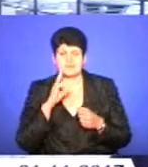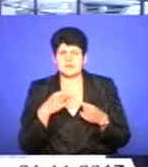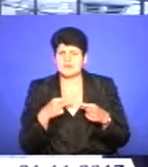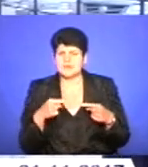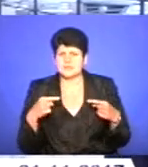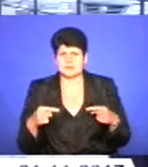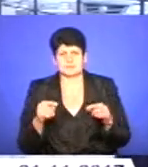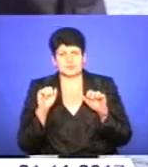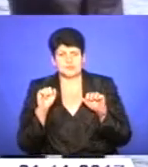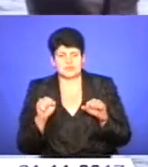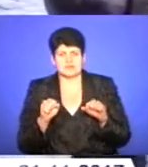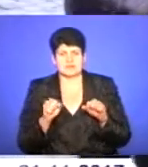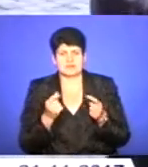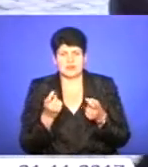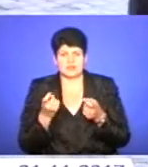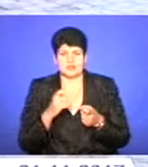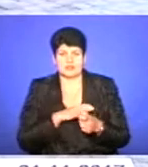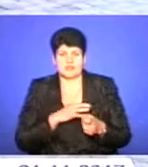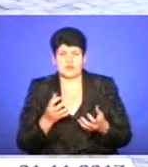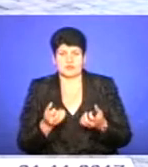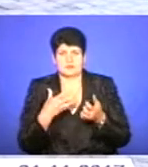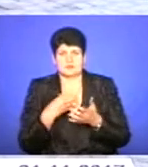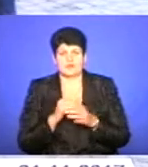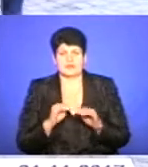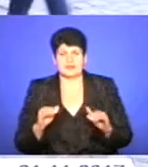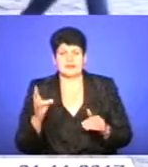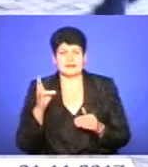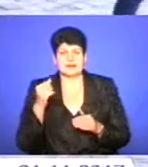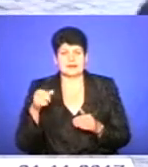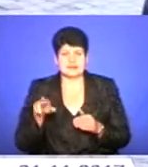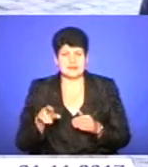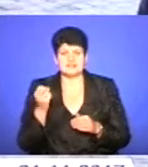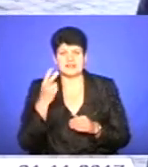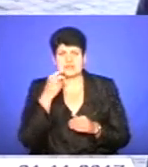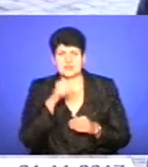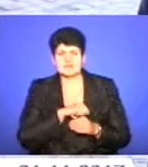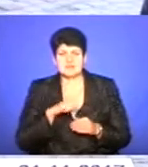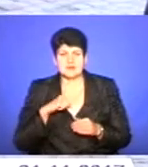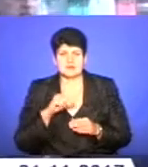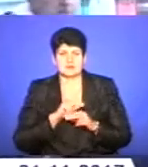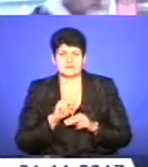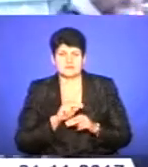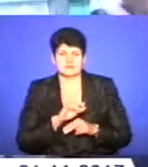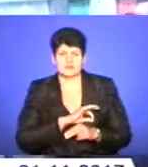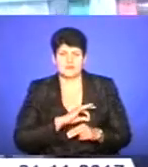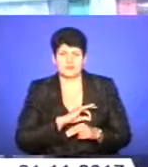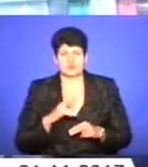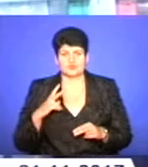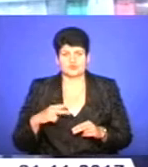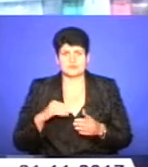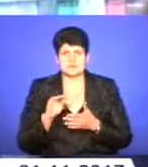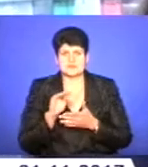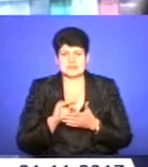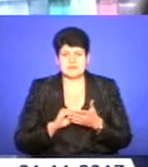способами долучати до виховання і утримання власних дітей. Надія 12-й рік сама виховує доньку. Каже, написати заяву на виплату